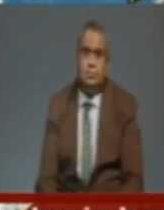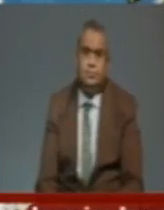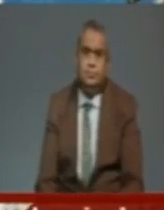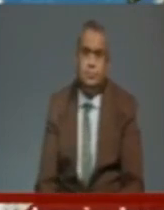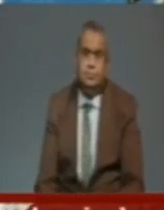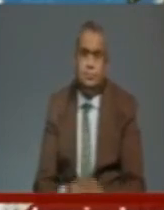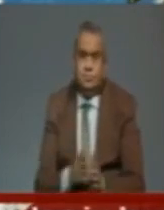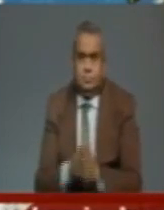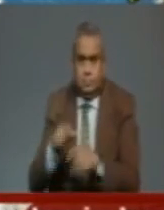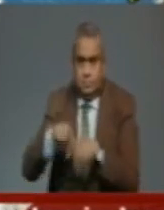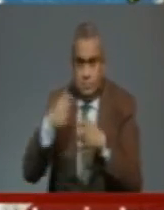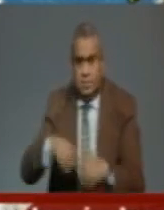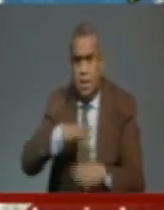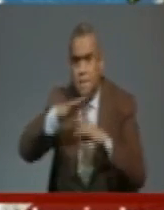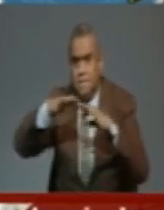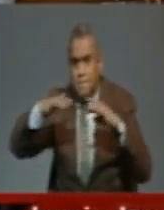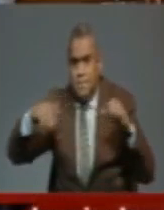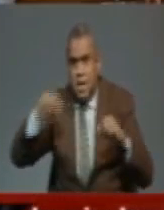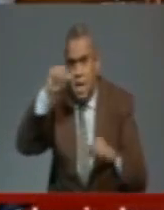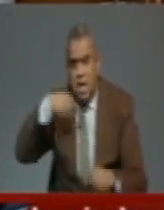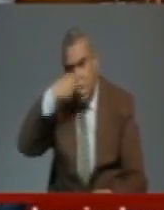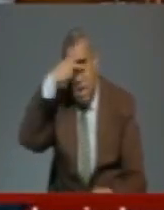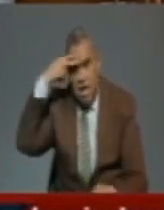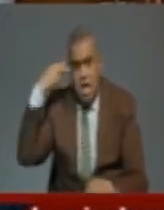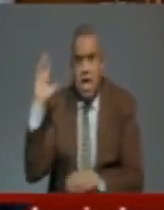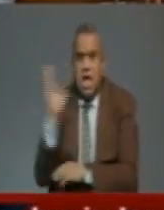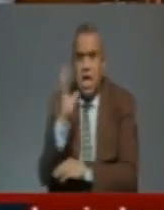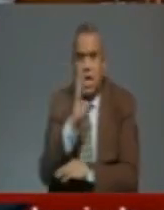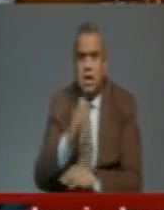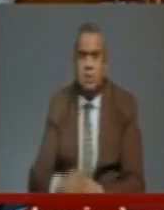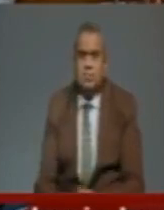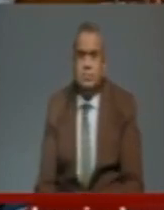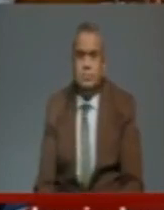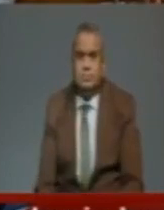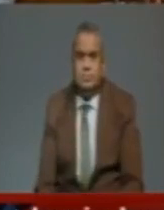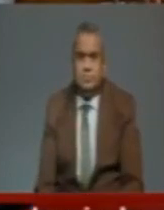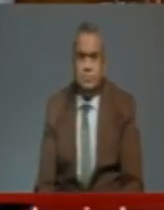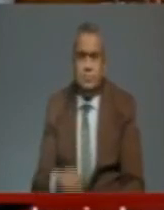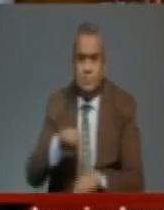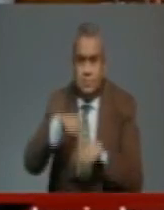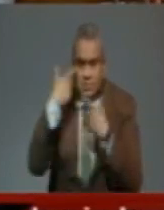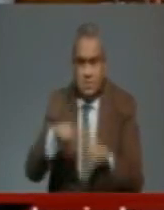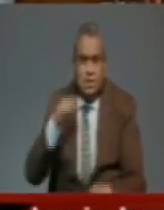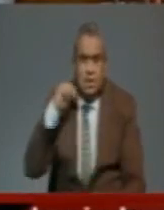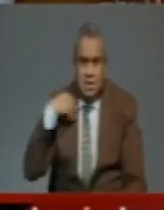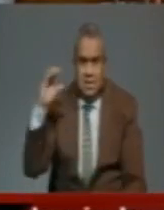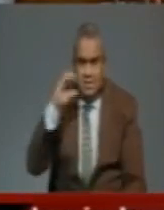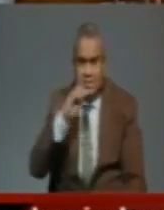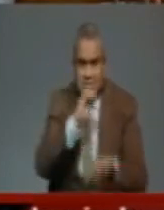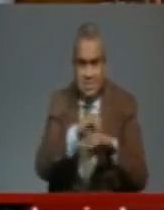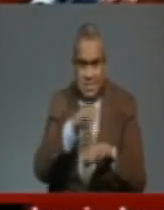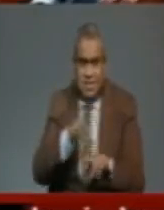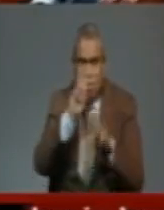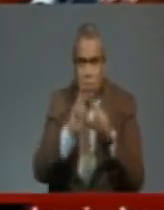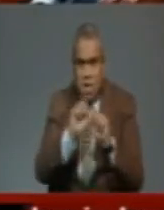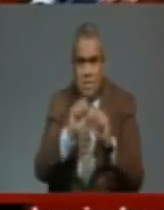من العريش، مين العريش يا فندم كان عباره عن الجزء ده بس تحت امرك هو طابه. ارجع